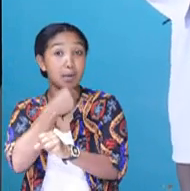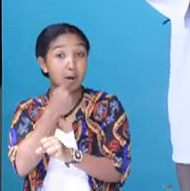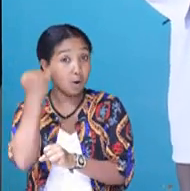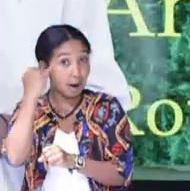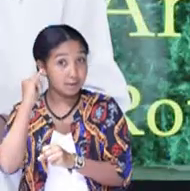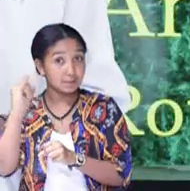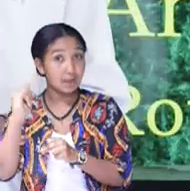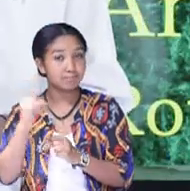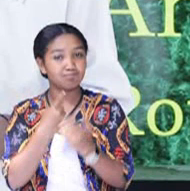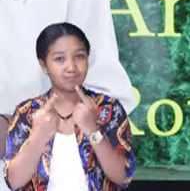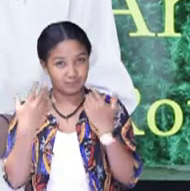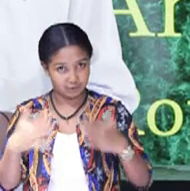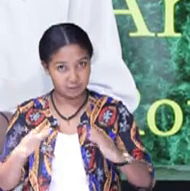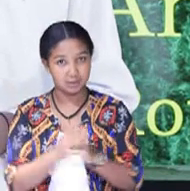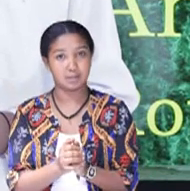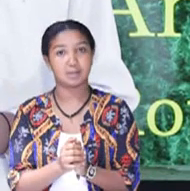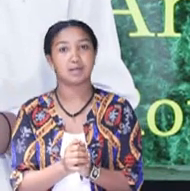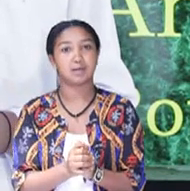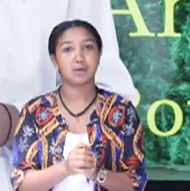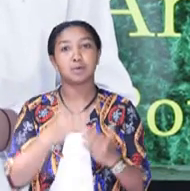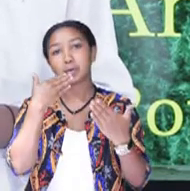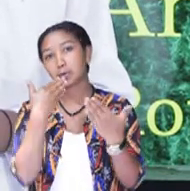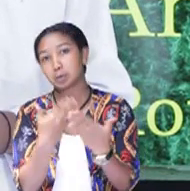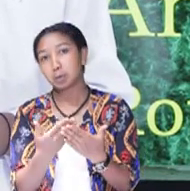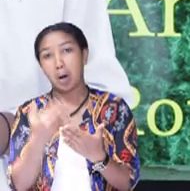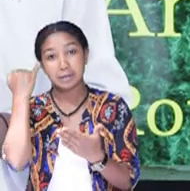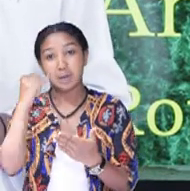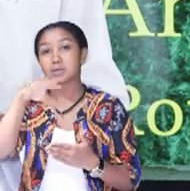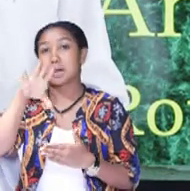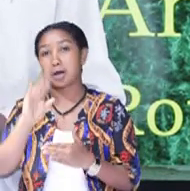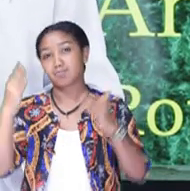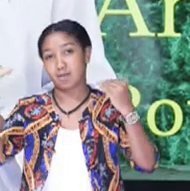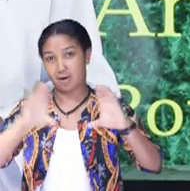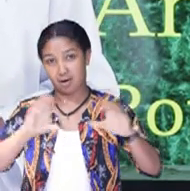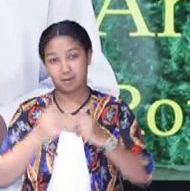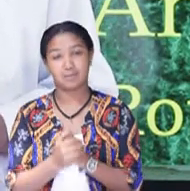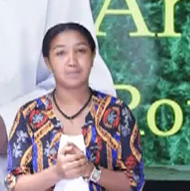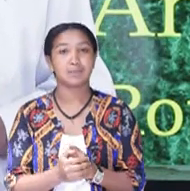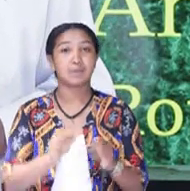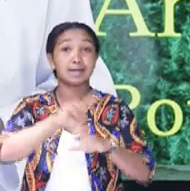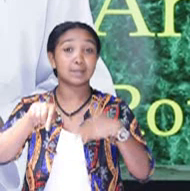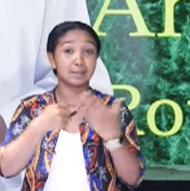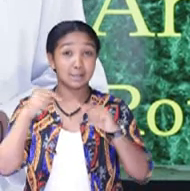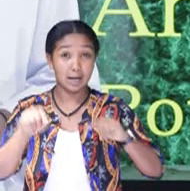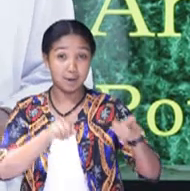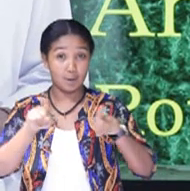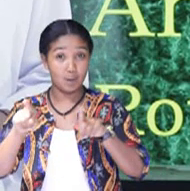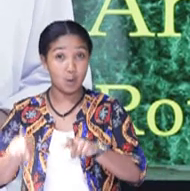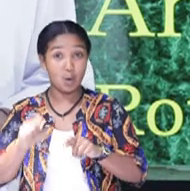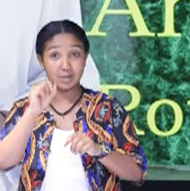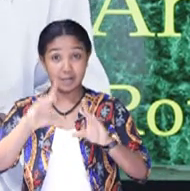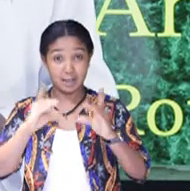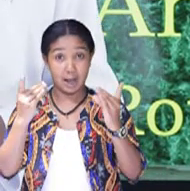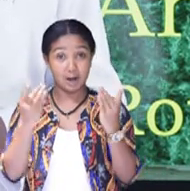የሚለውን ሐሳብ ተነጋግረናል። ጥሩ ነጥቦችን እንዳገኛችሁ ተስፋ አድርጋለሁ። ስለዚህ ዛሬ ደግሞ